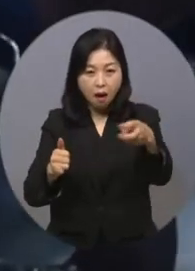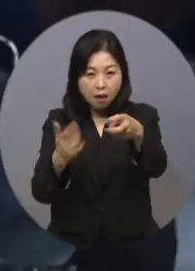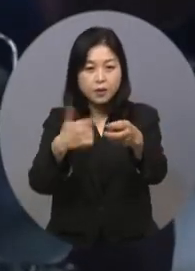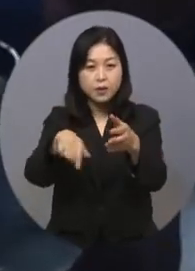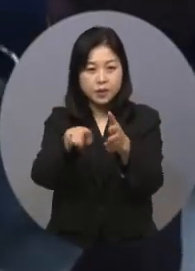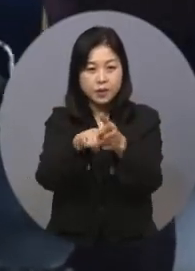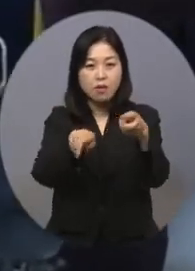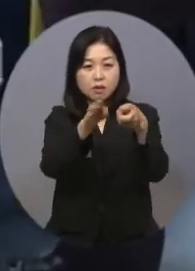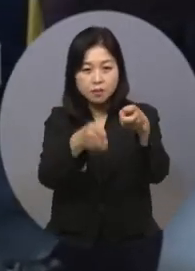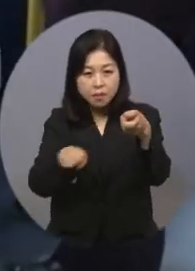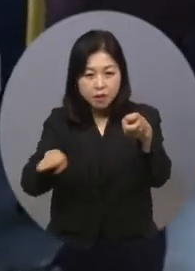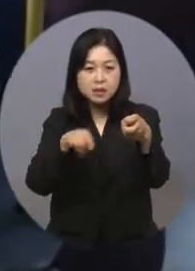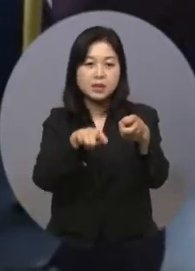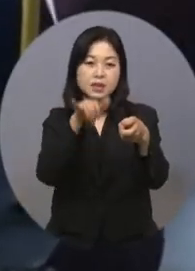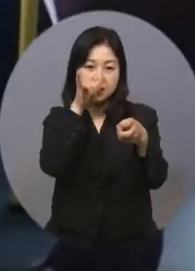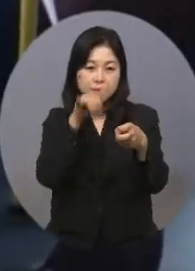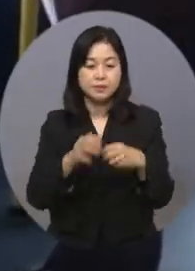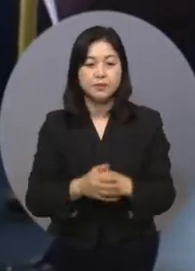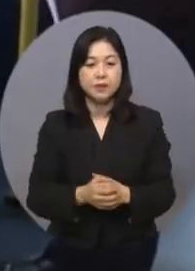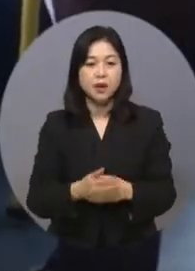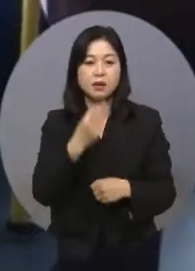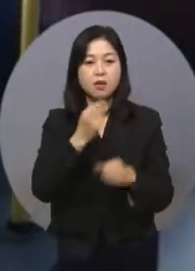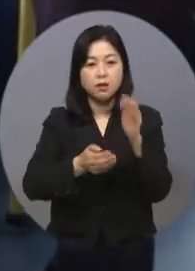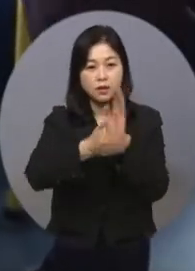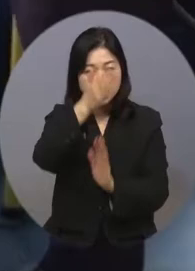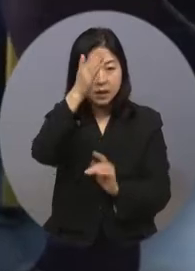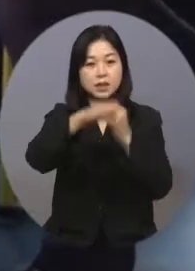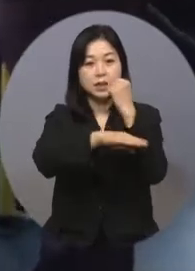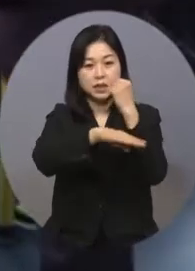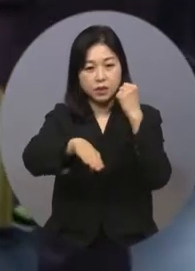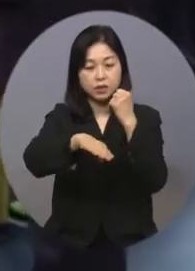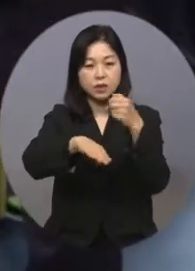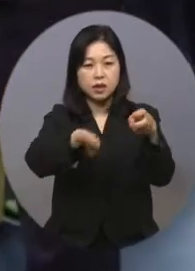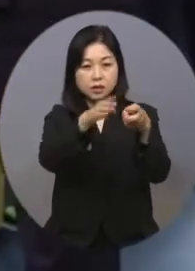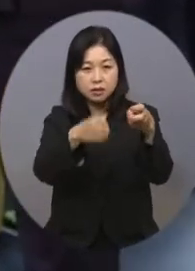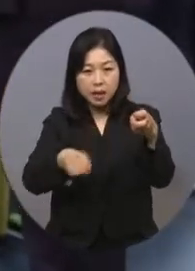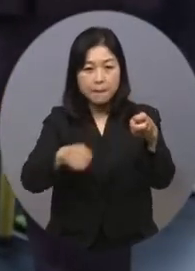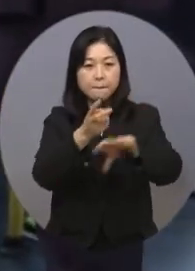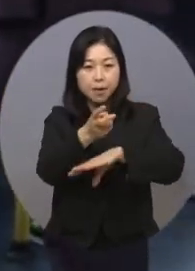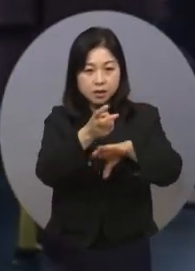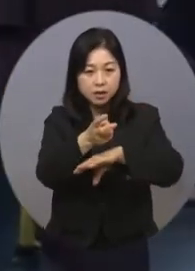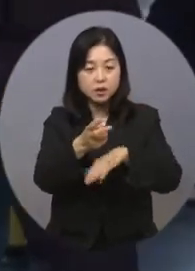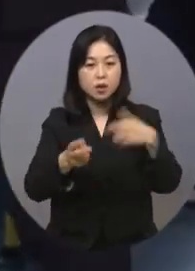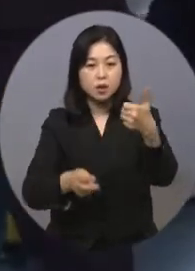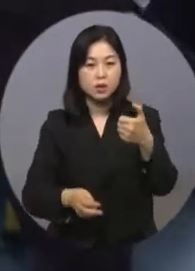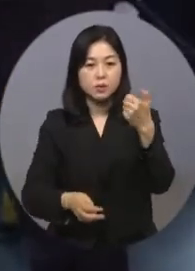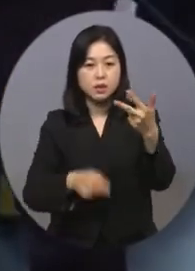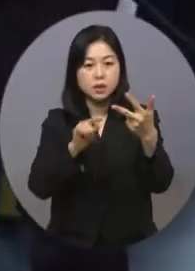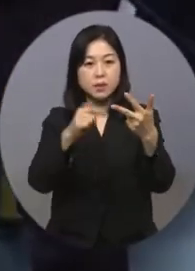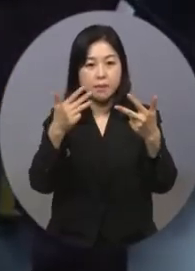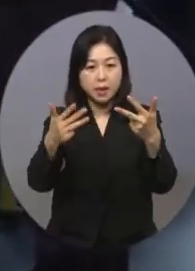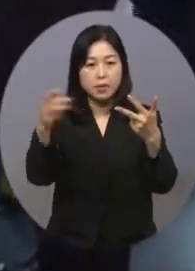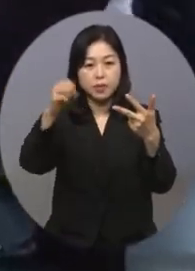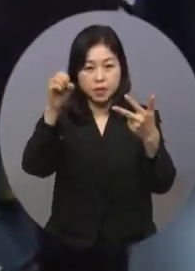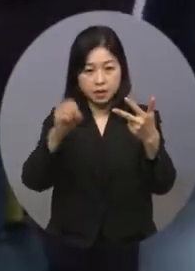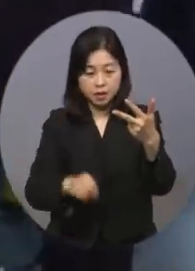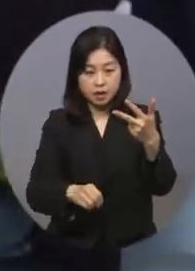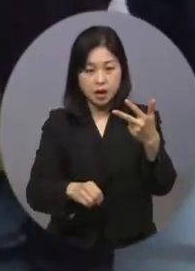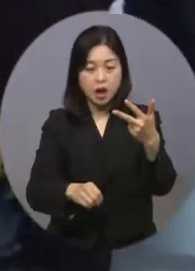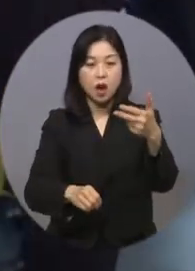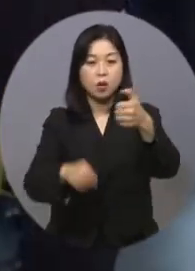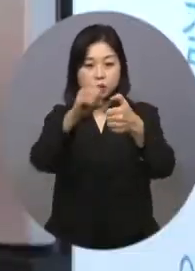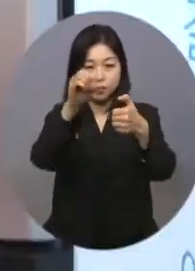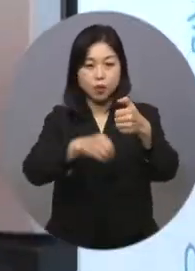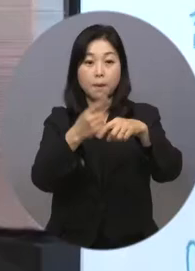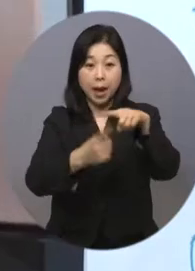있습니다. 서울시 기준 저상버스 도입률은 57.8%로 전체 버스 대비 절반이 저상버스가